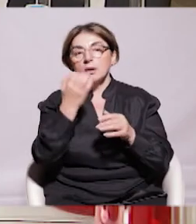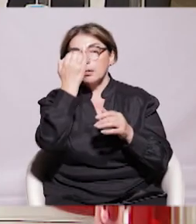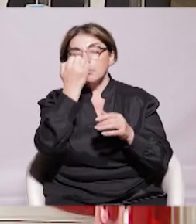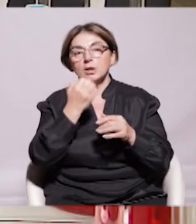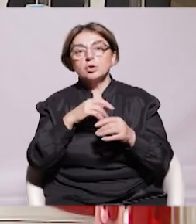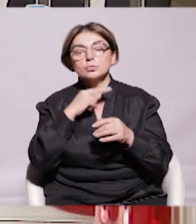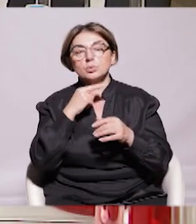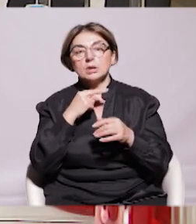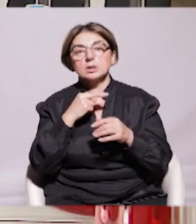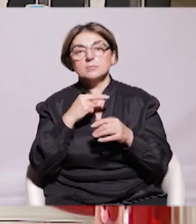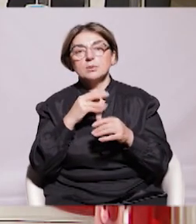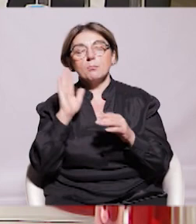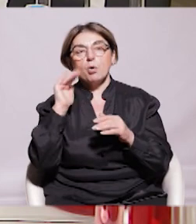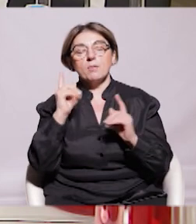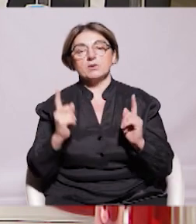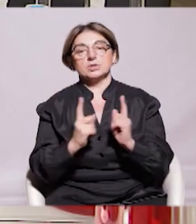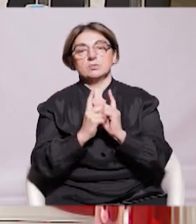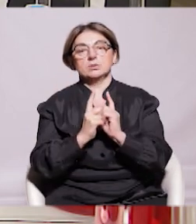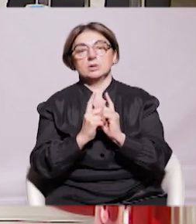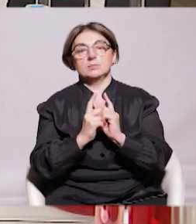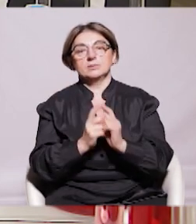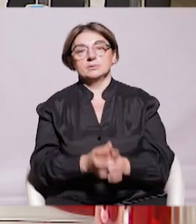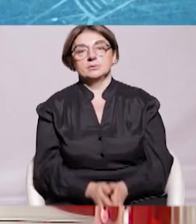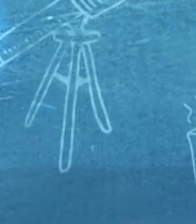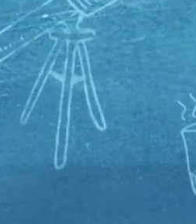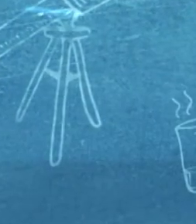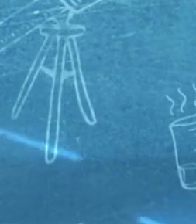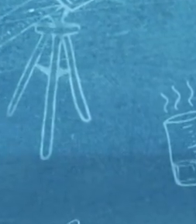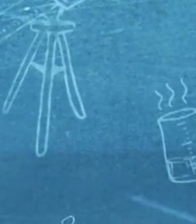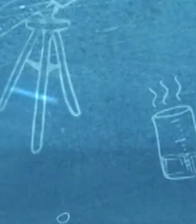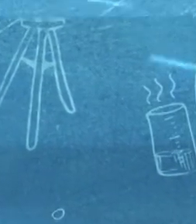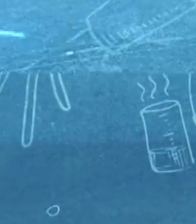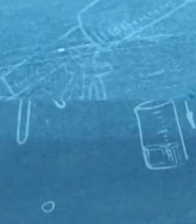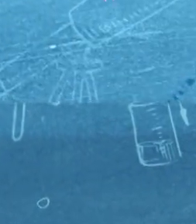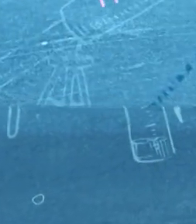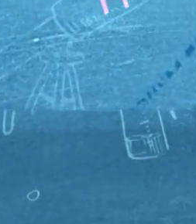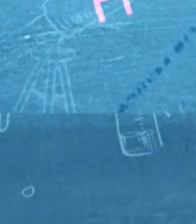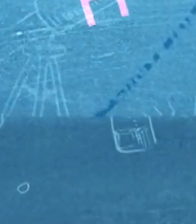გმადლობთ ყურადღებისთვის, მომავალ შეხვედრამდე.